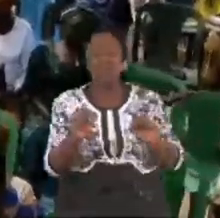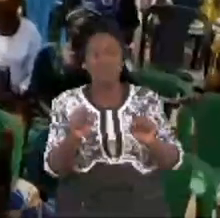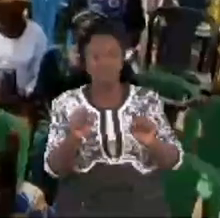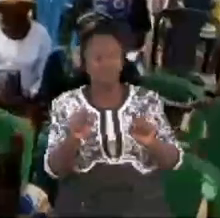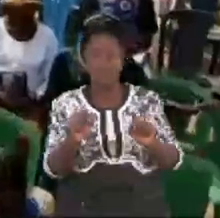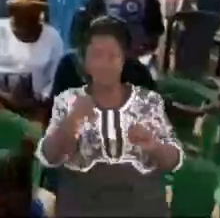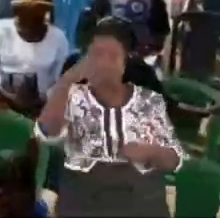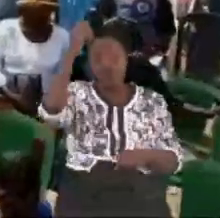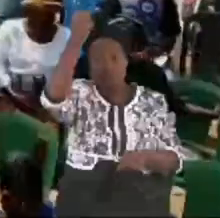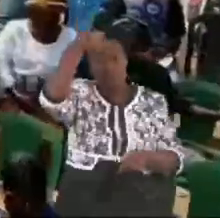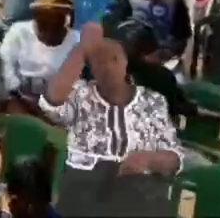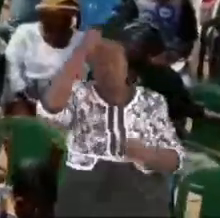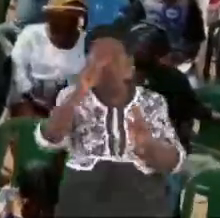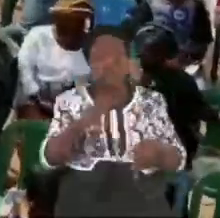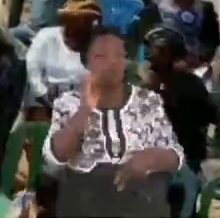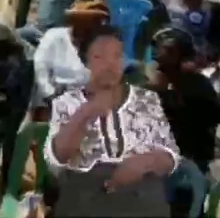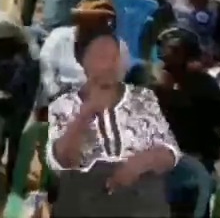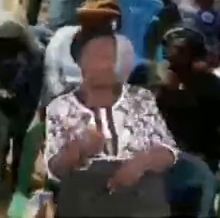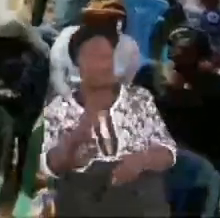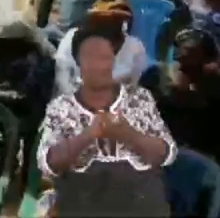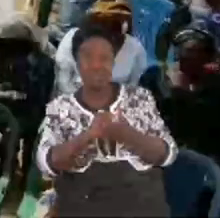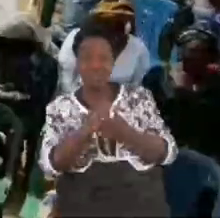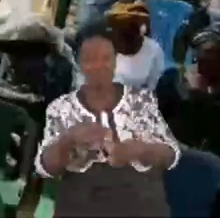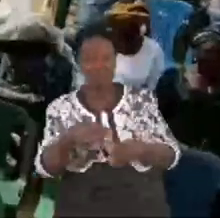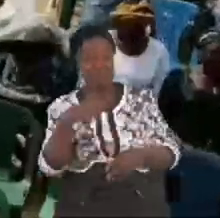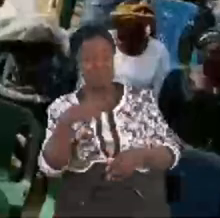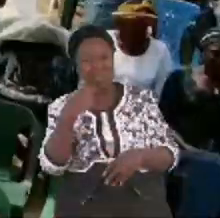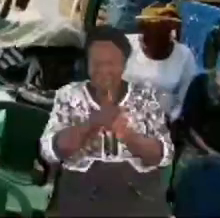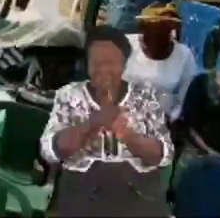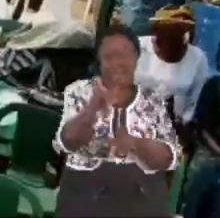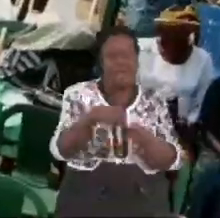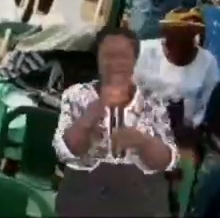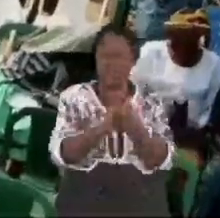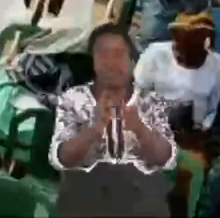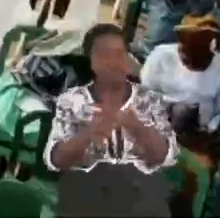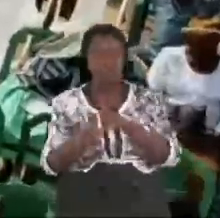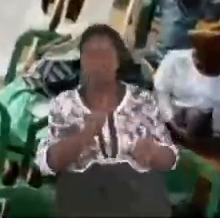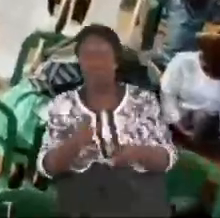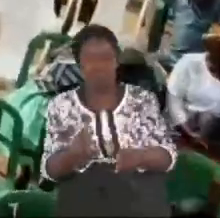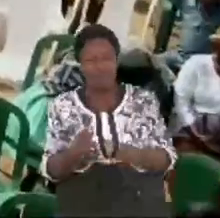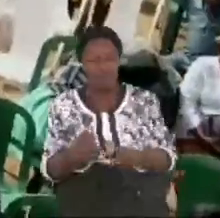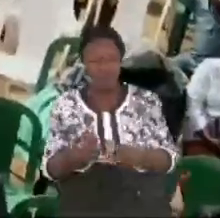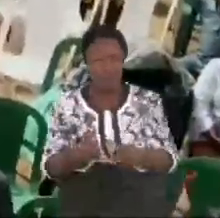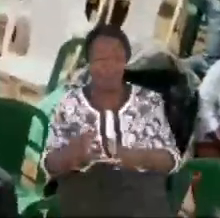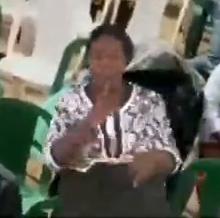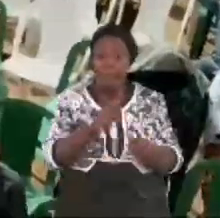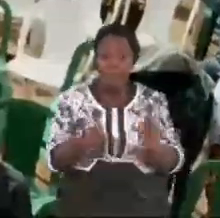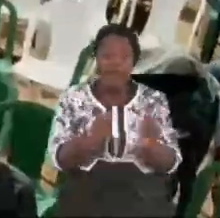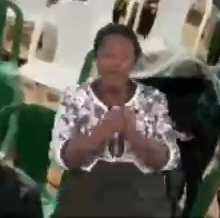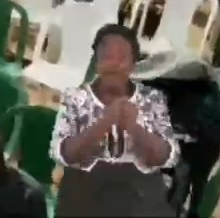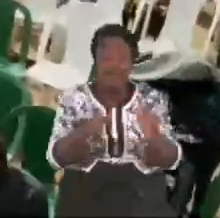Les psychologistes vous diront qu'on ne parle pas directement aux gens. Ça, c'est la psychologie,